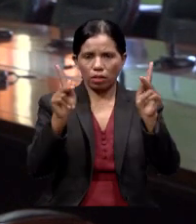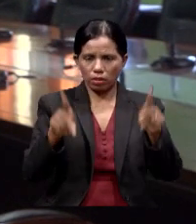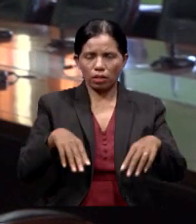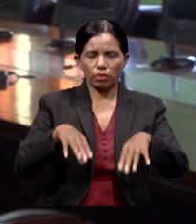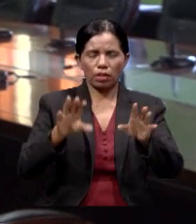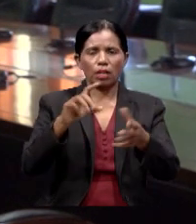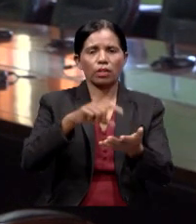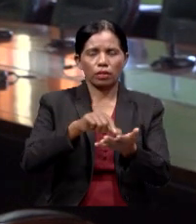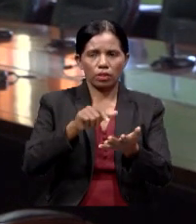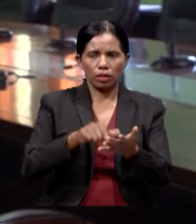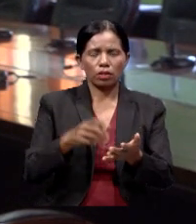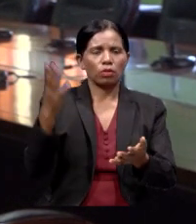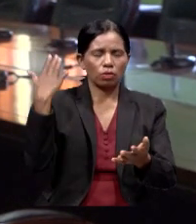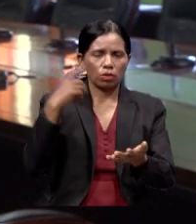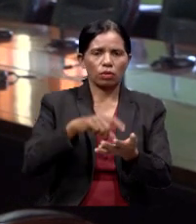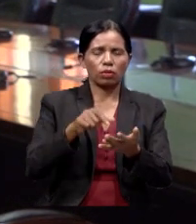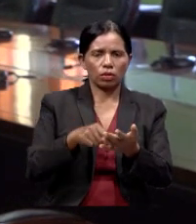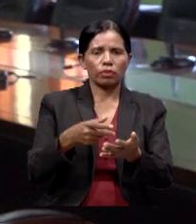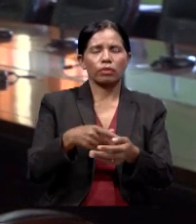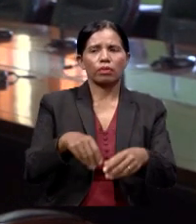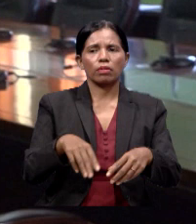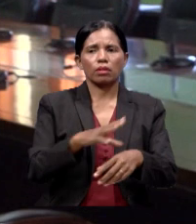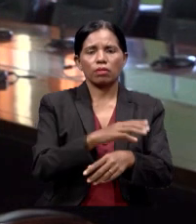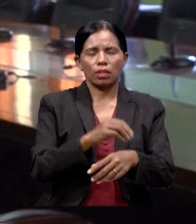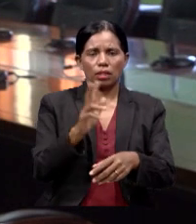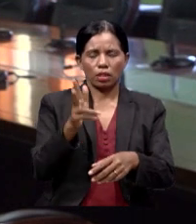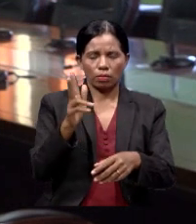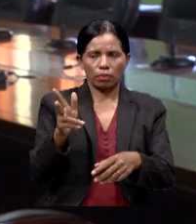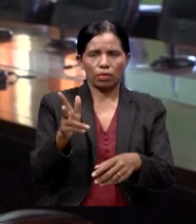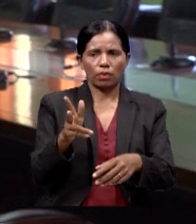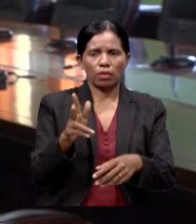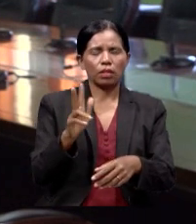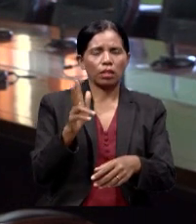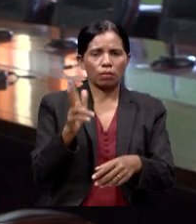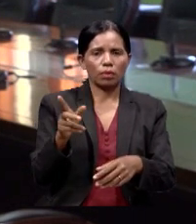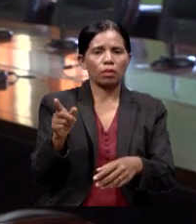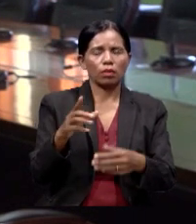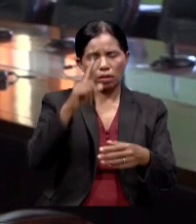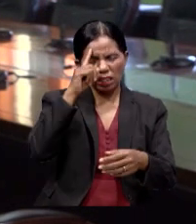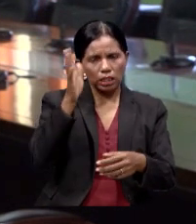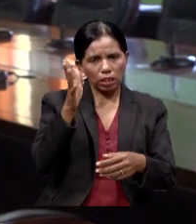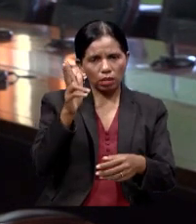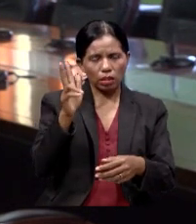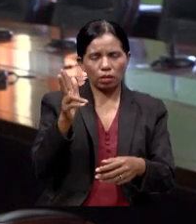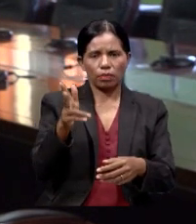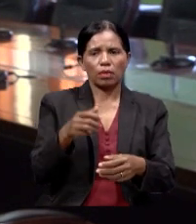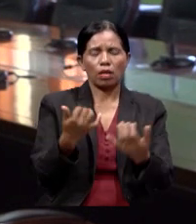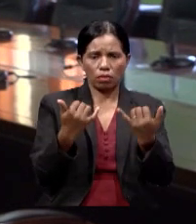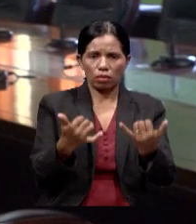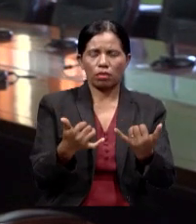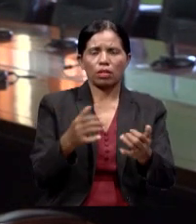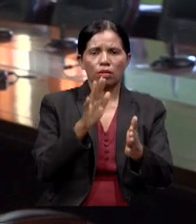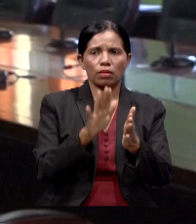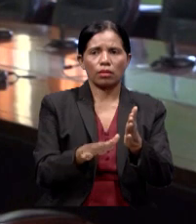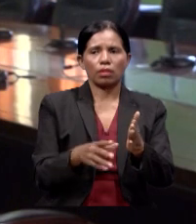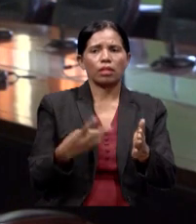pisang goreng si uluk dosi da kuartir agor saya tiap 30% tu ya 30 centavos pisang goreng nembe ma uluk pe bot nih agor komersa dimuni nembe ang